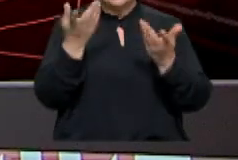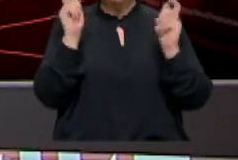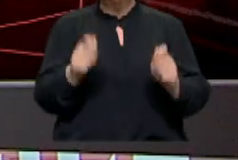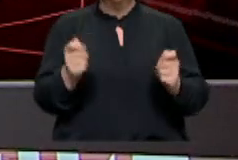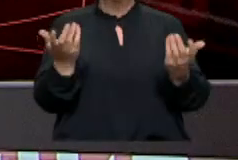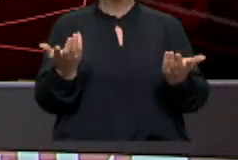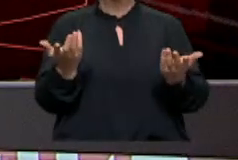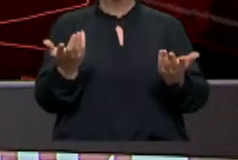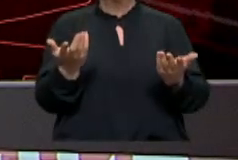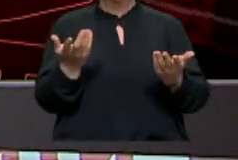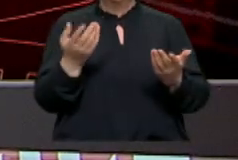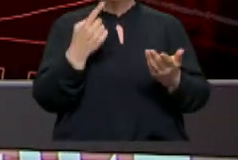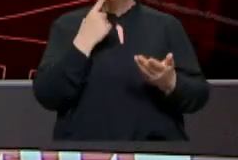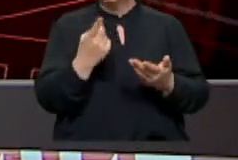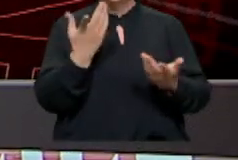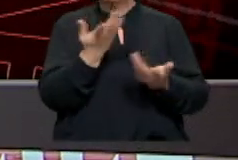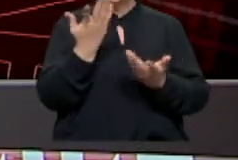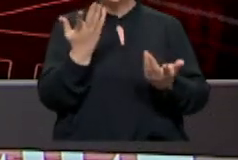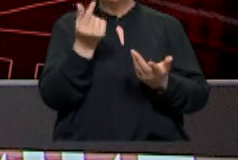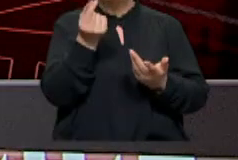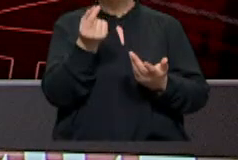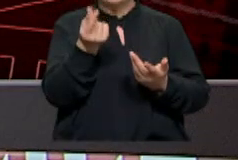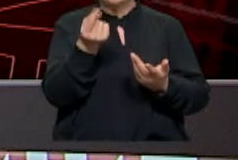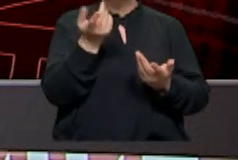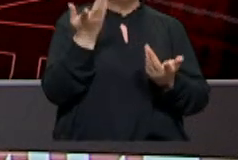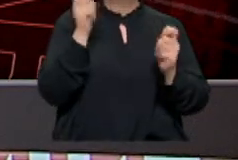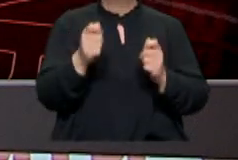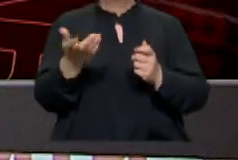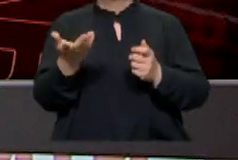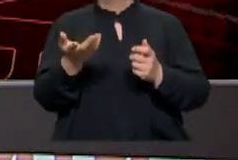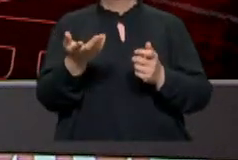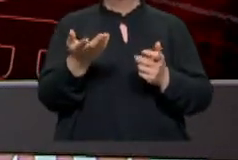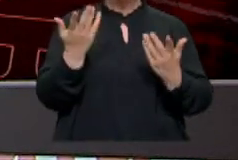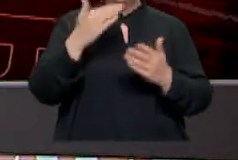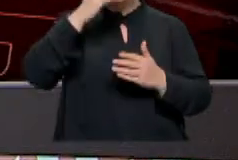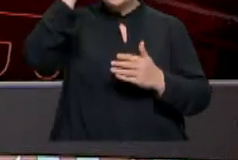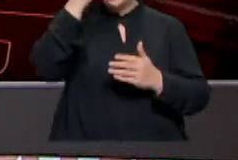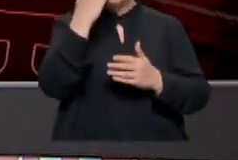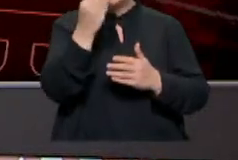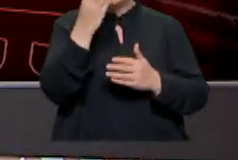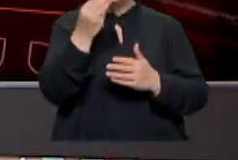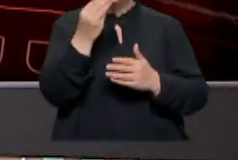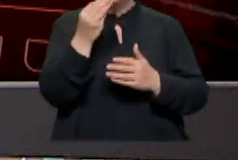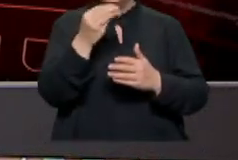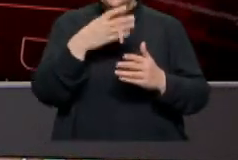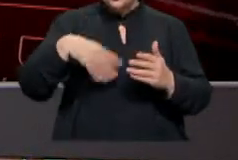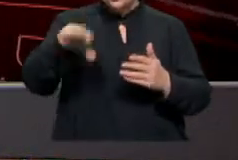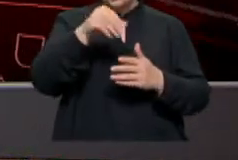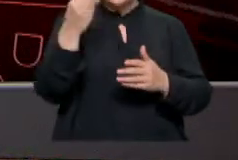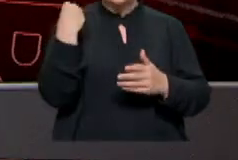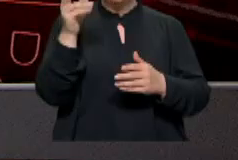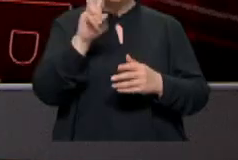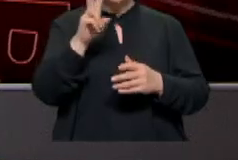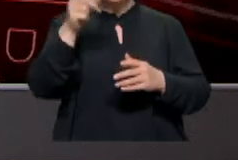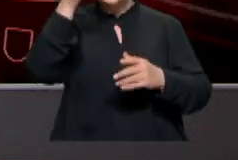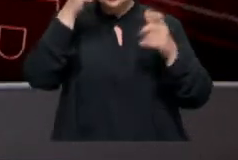yapacaklar bir de? Telaffuz edilen şeyler öyle küçük ki ne yapacaklar? Yani bayram ikramiyesinin bütün bu yeni modelle